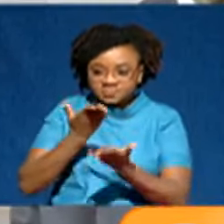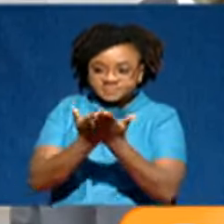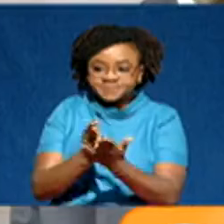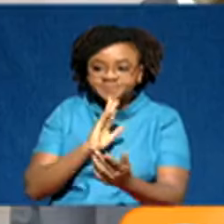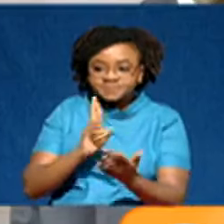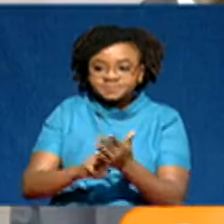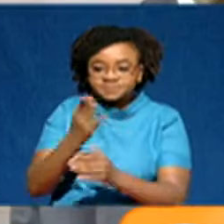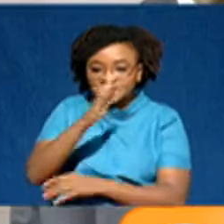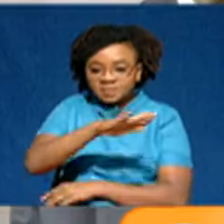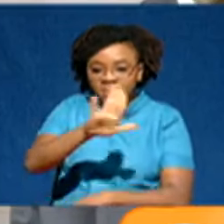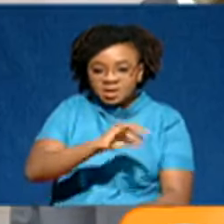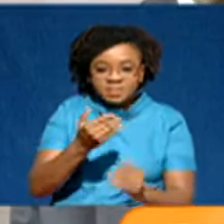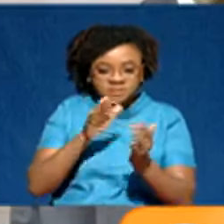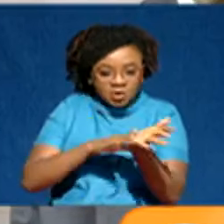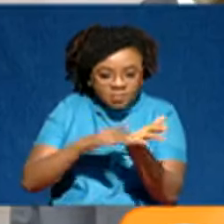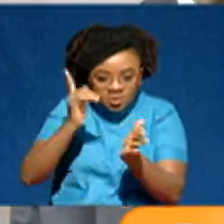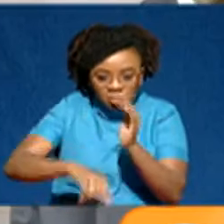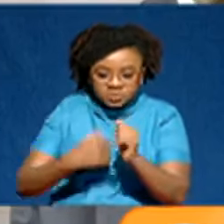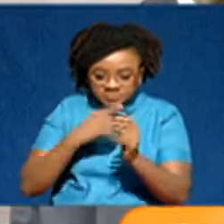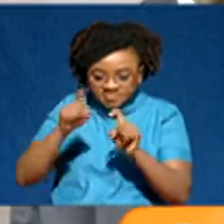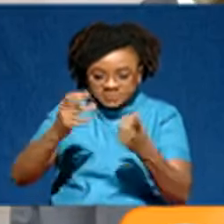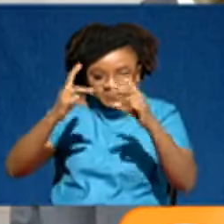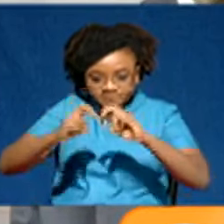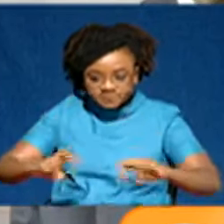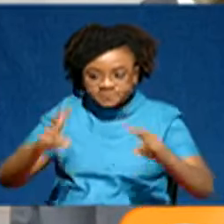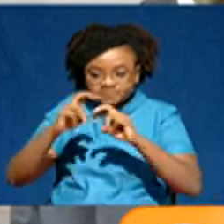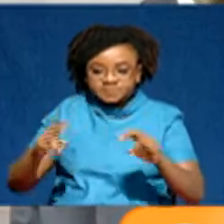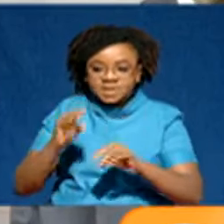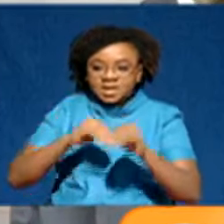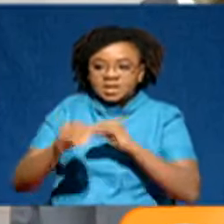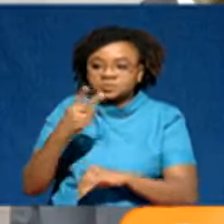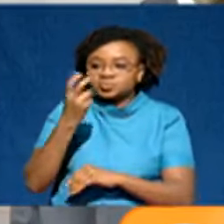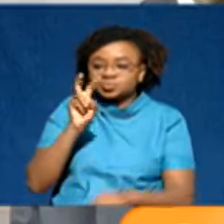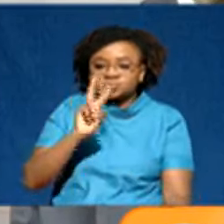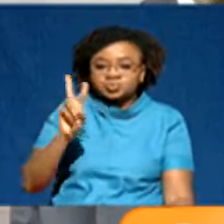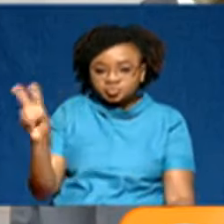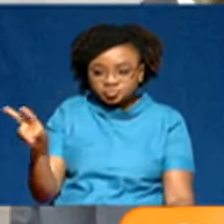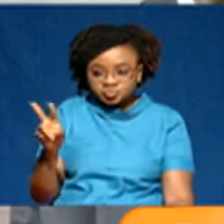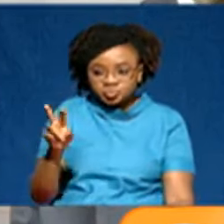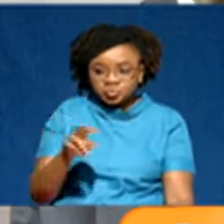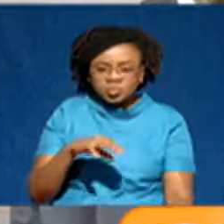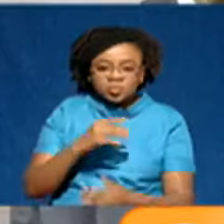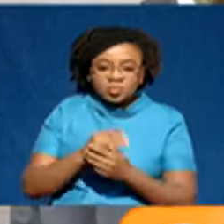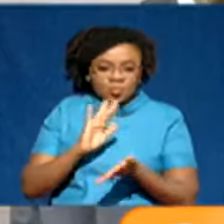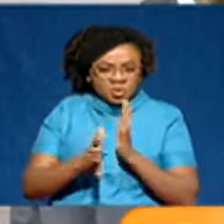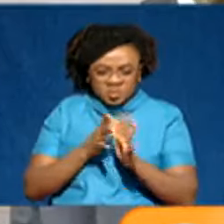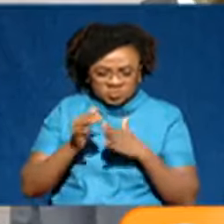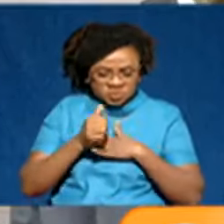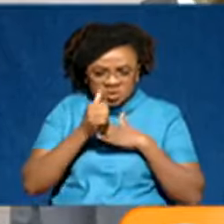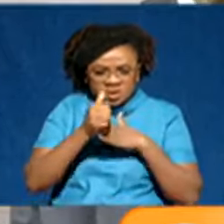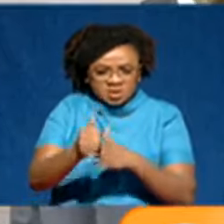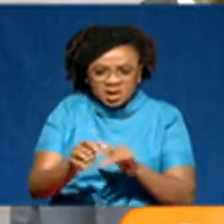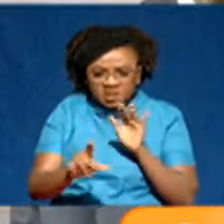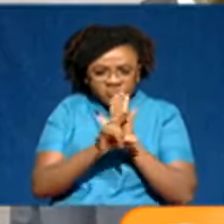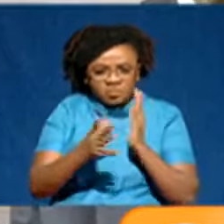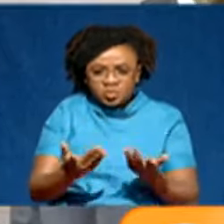hiyo bungeni kunapendekeza kufanyia uchunguzi uchaguzi wa mwaka wa 2022 bila muongozo wa kisheria,